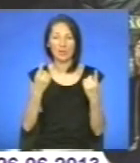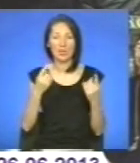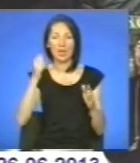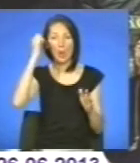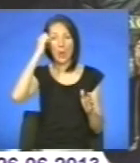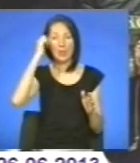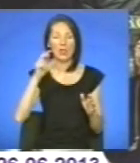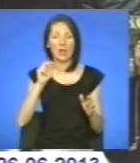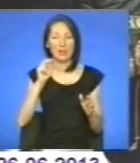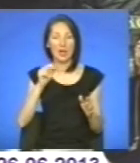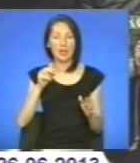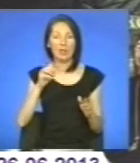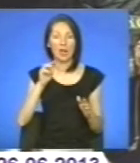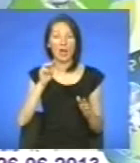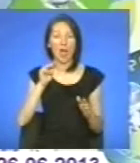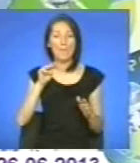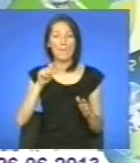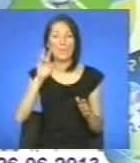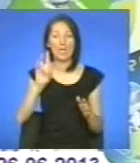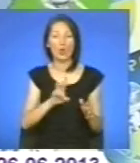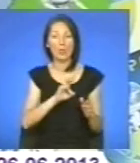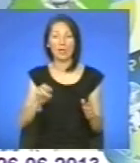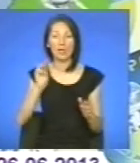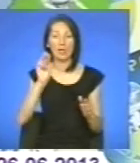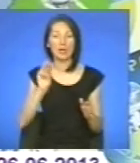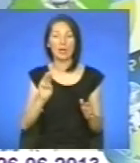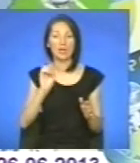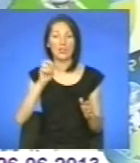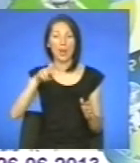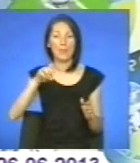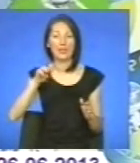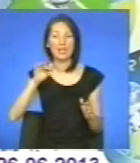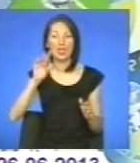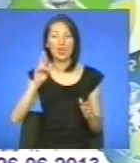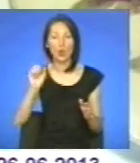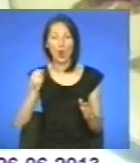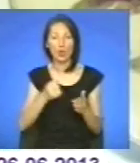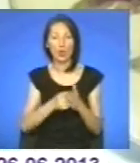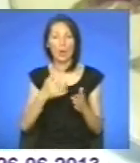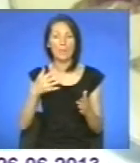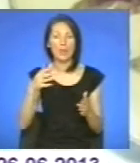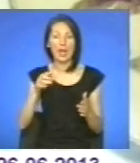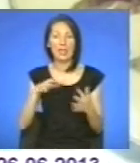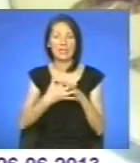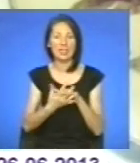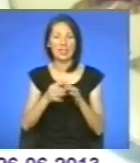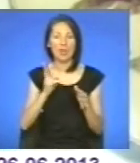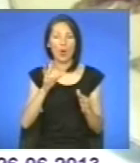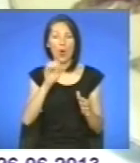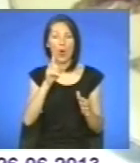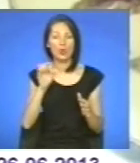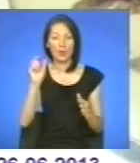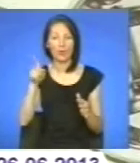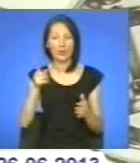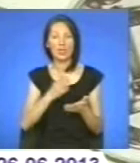Шептицького на шевченківську тематику, до 570-річчя селища міського типу Козови. Любомир Півсеток є автором більше